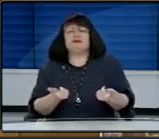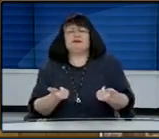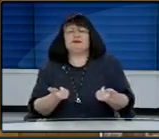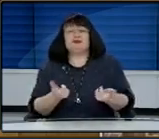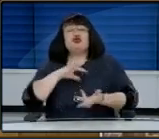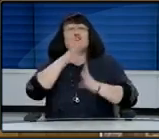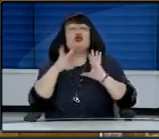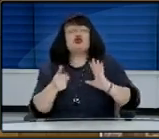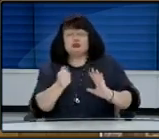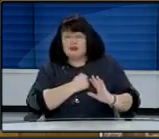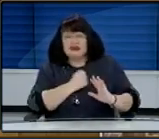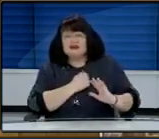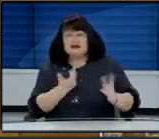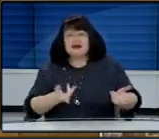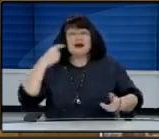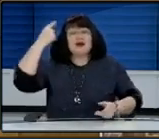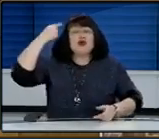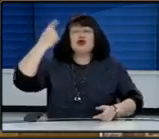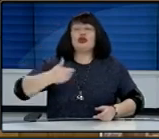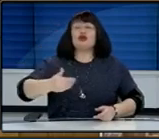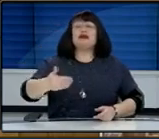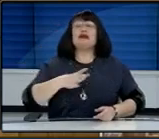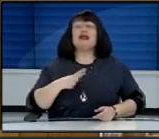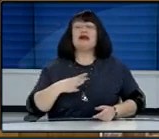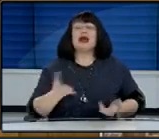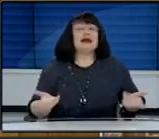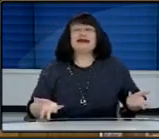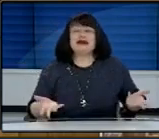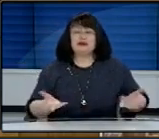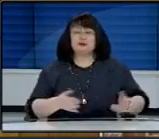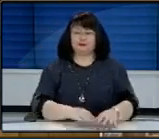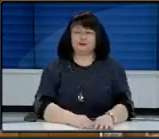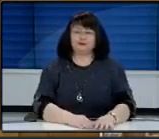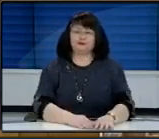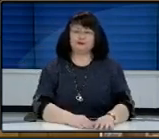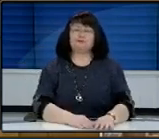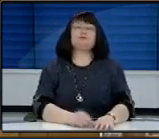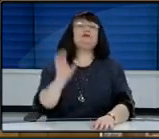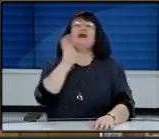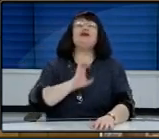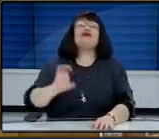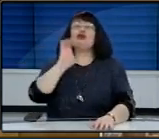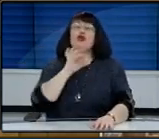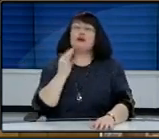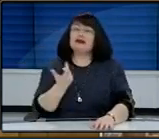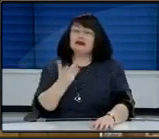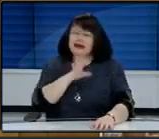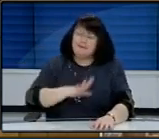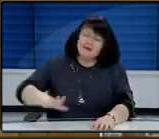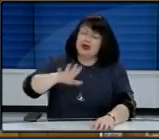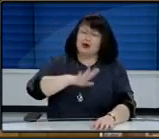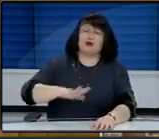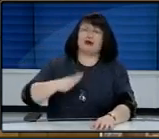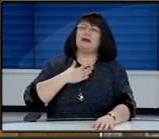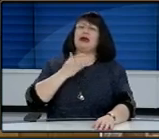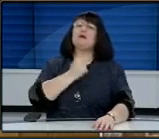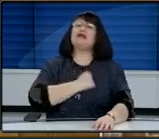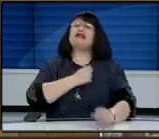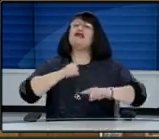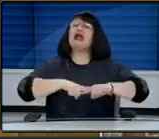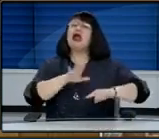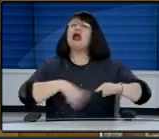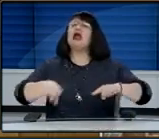στον κόσμο, πώς την οραματιζόμαστε, ποια είναι η θέση της Ελλάδας στην Ευρώπη και στην περιοχή μας.